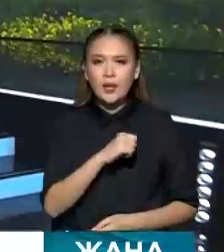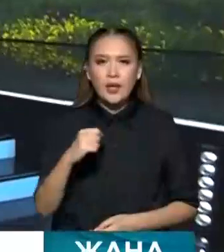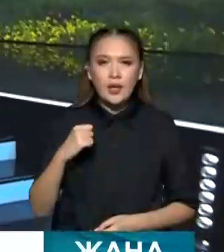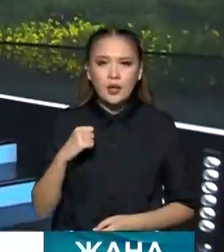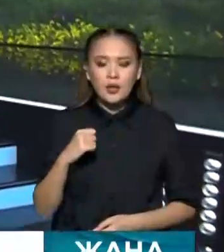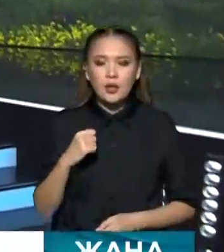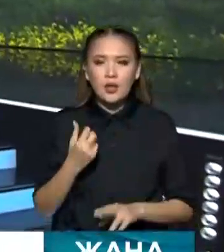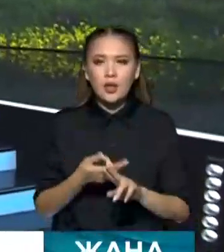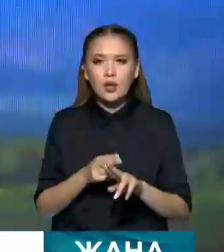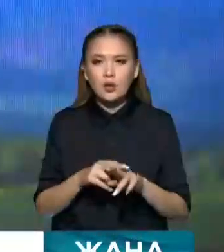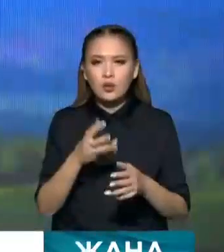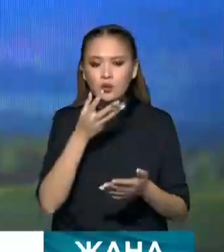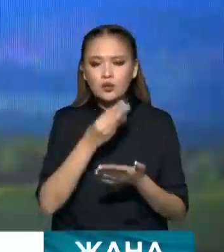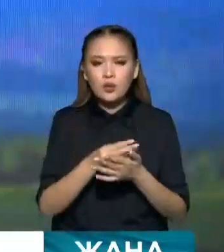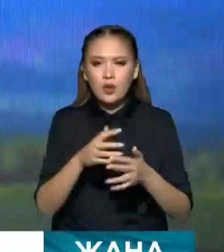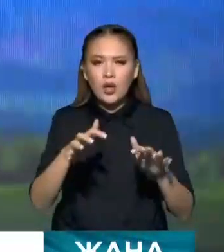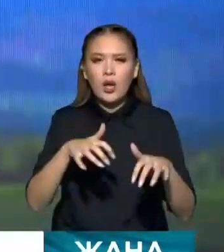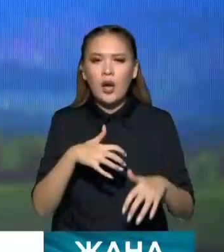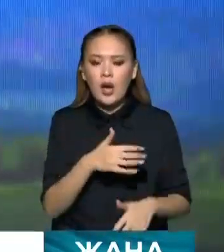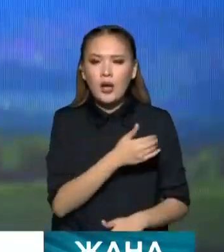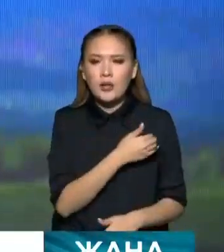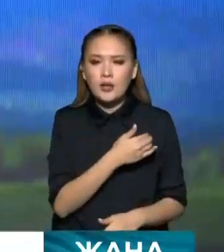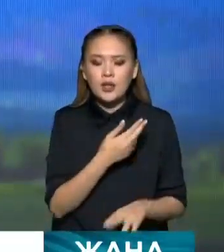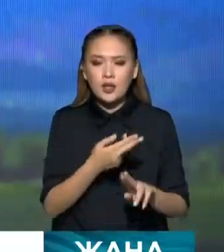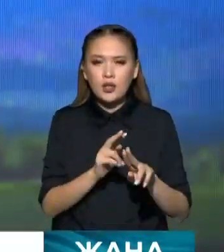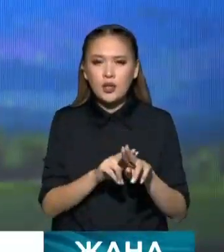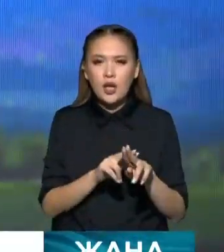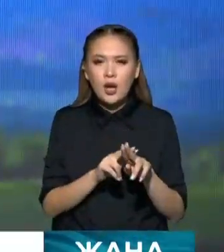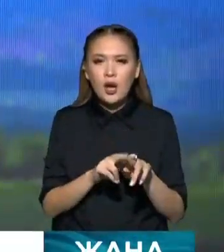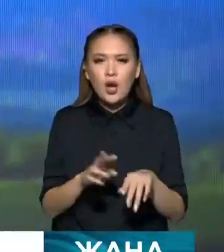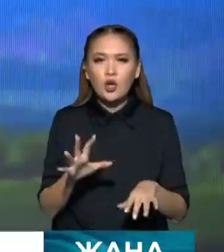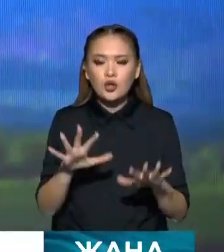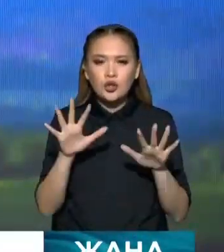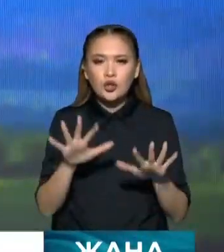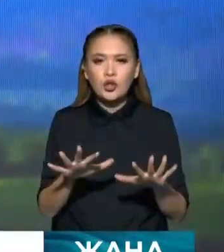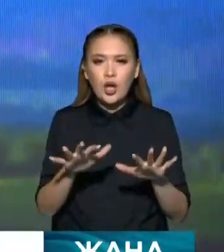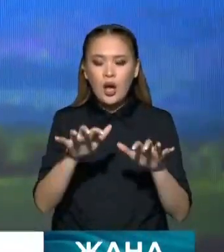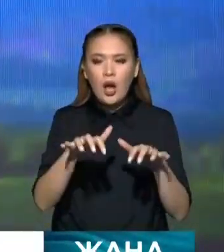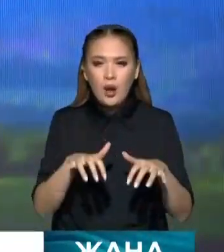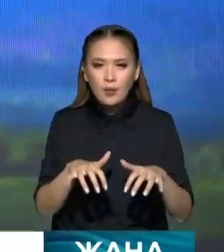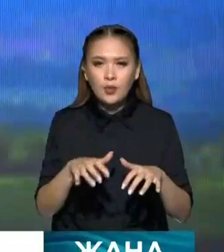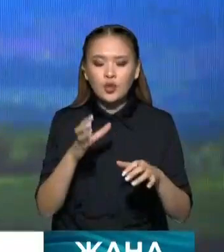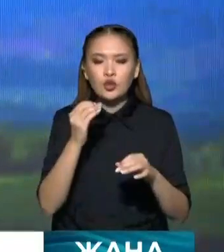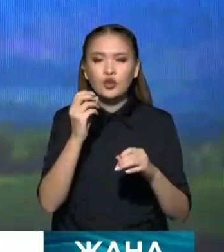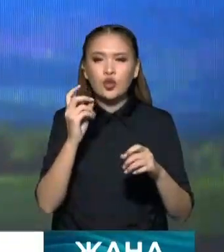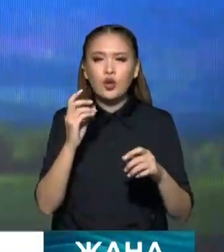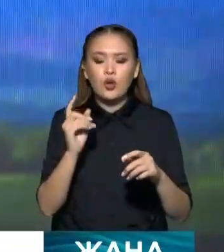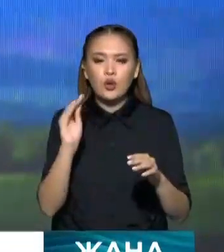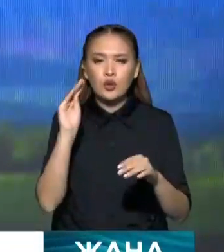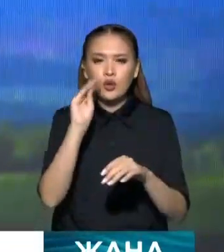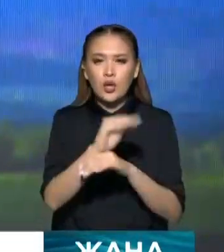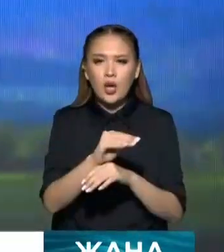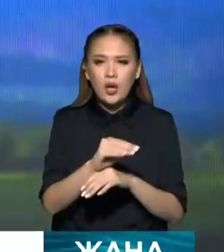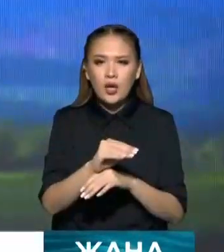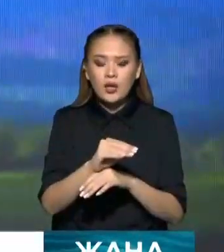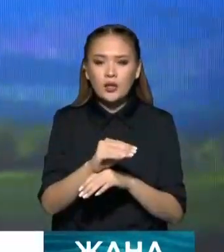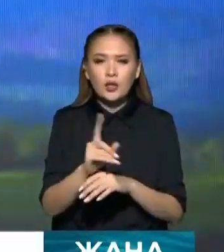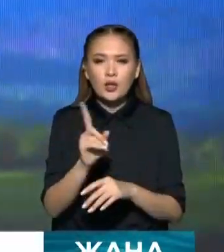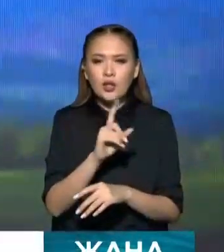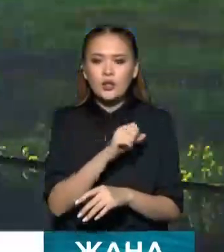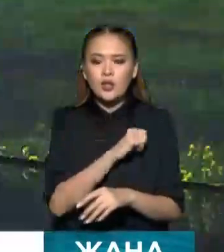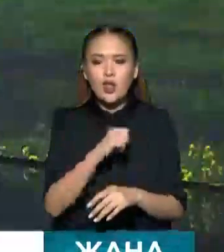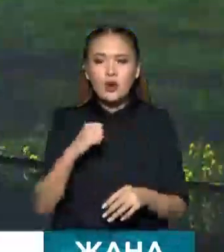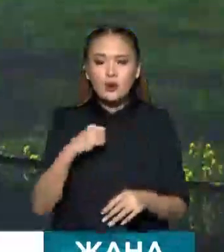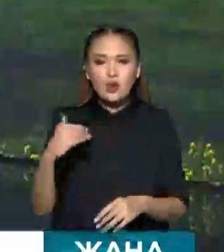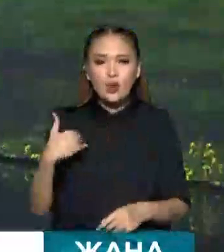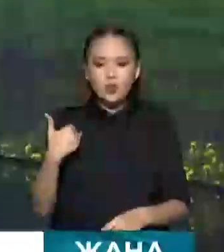өздеріне алып алған. Бұл жердегі ең өкініштісі, олар сол жерді алып алғанмен қоймай, сол жерді өздері де игермейді,